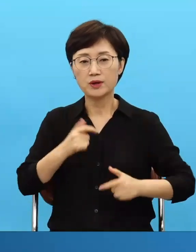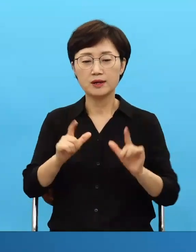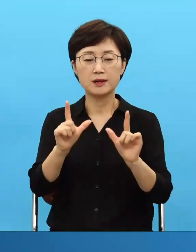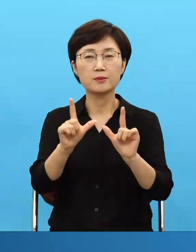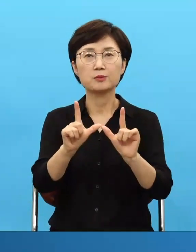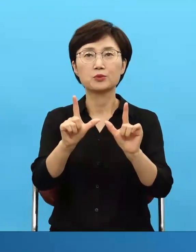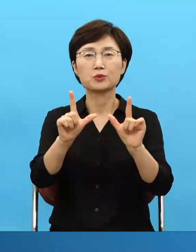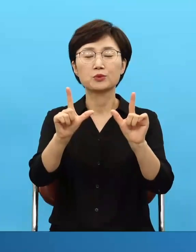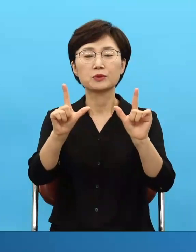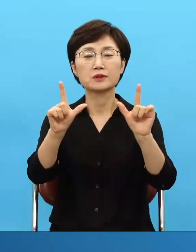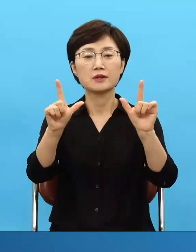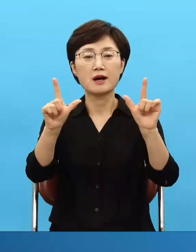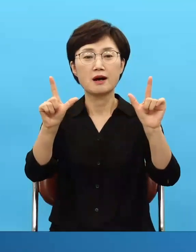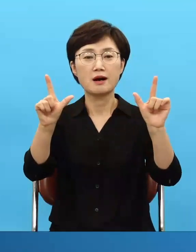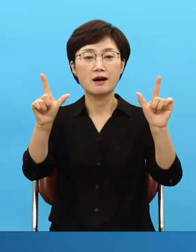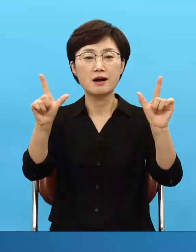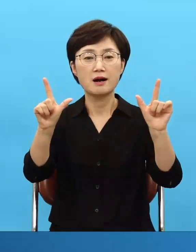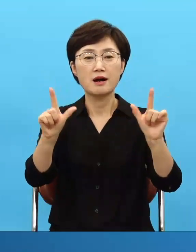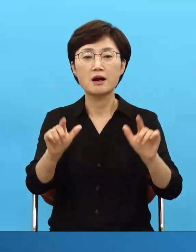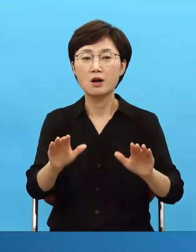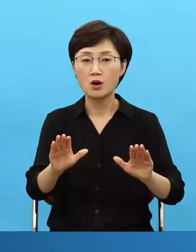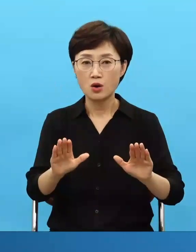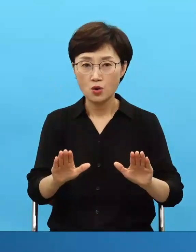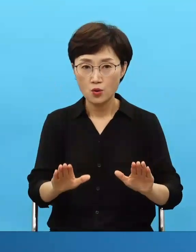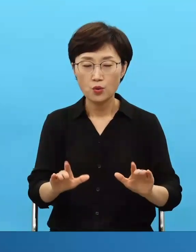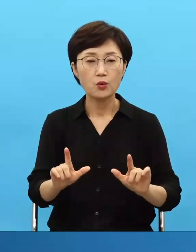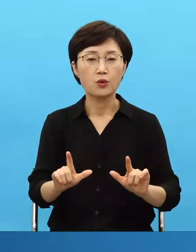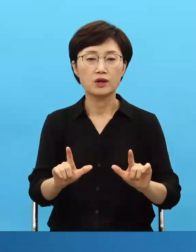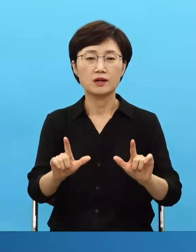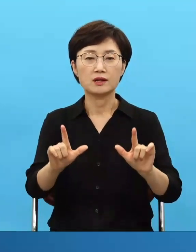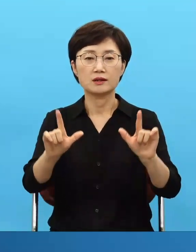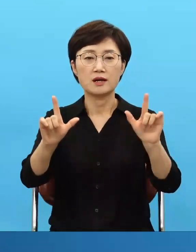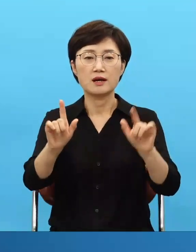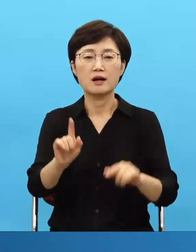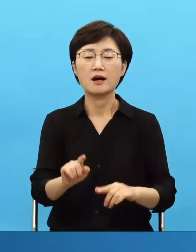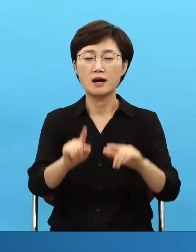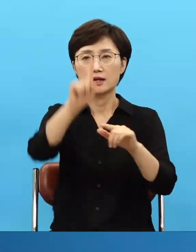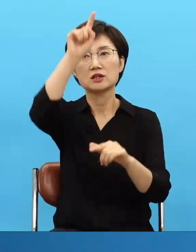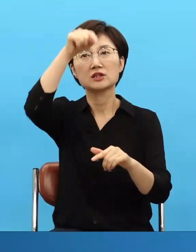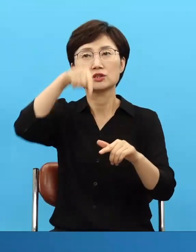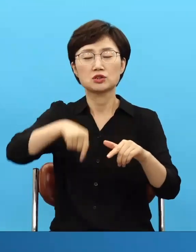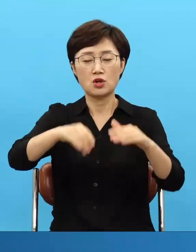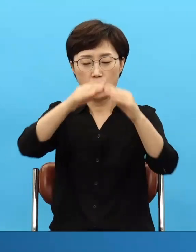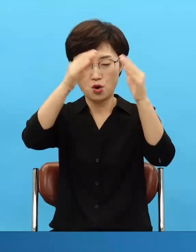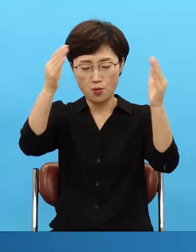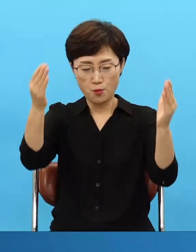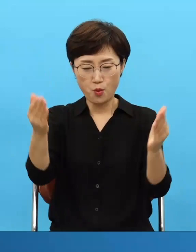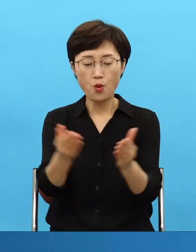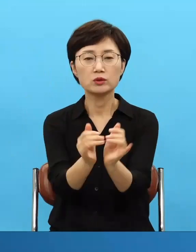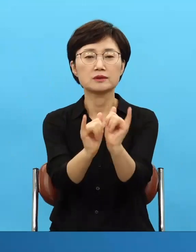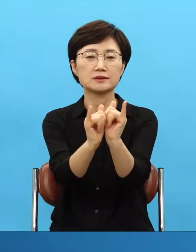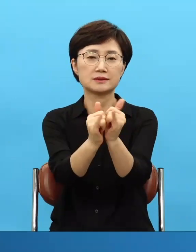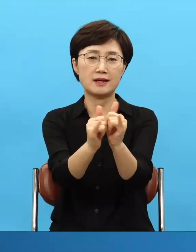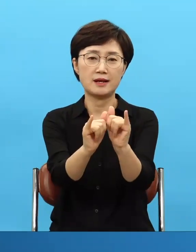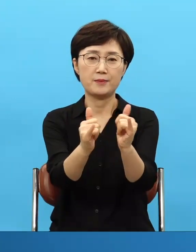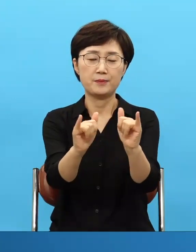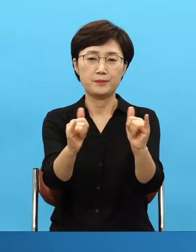즐겁고 기쁜 날 네 아래